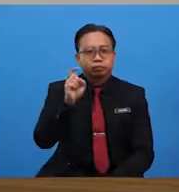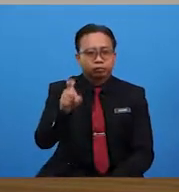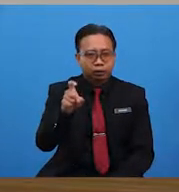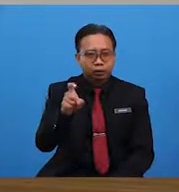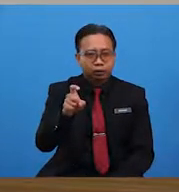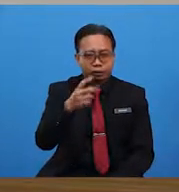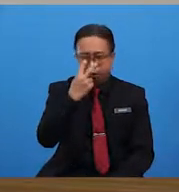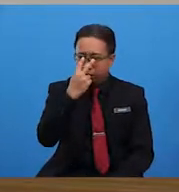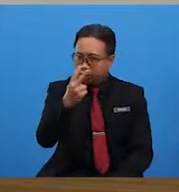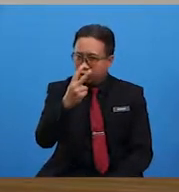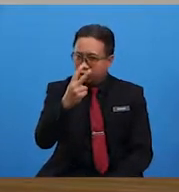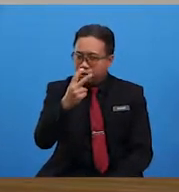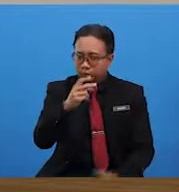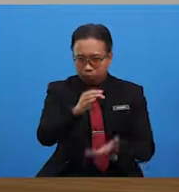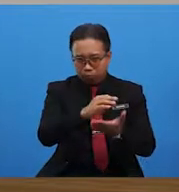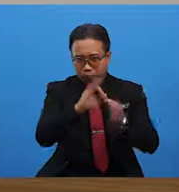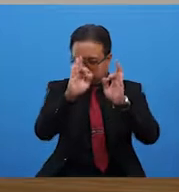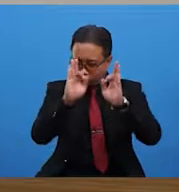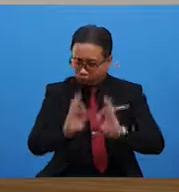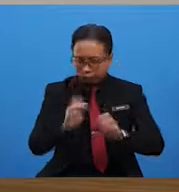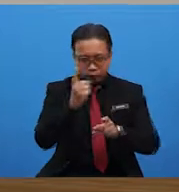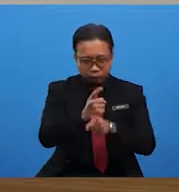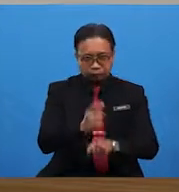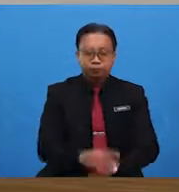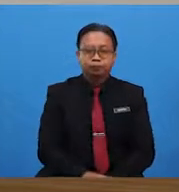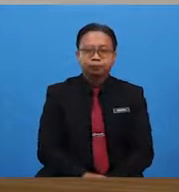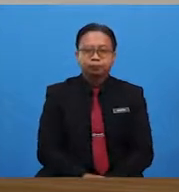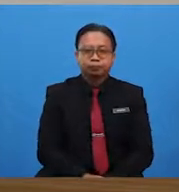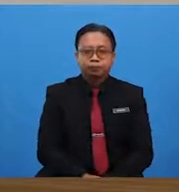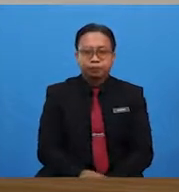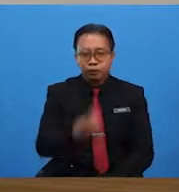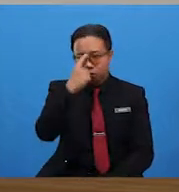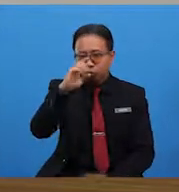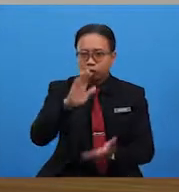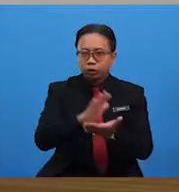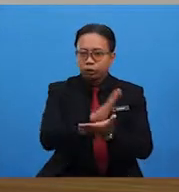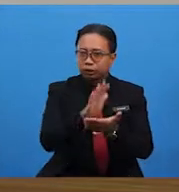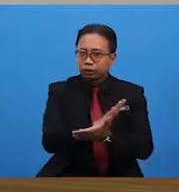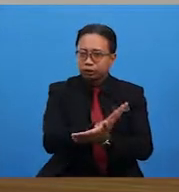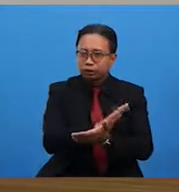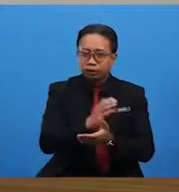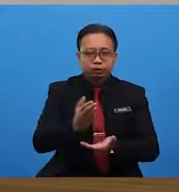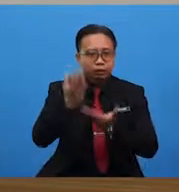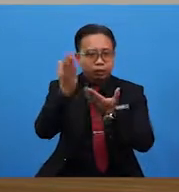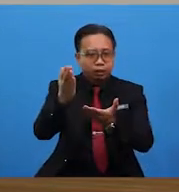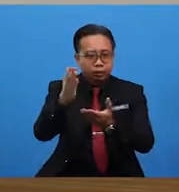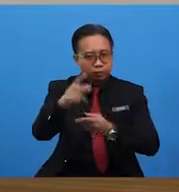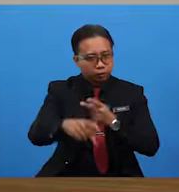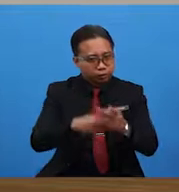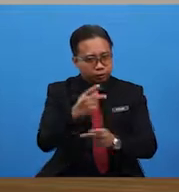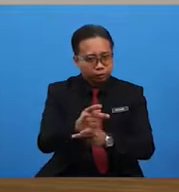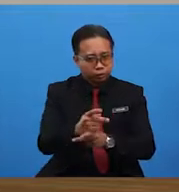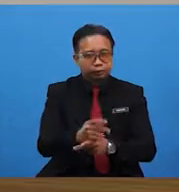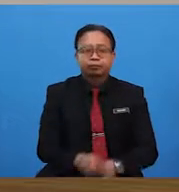penulisan yang betul dan tepat format penulisan untuk kertas cadangan projek kajian seni dijual